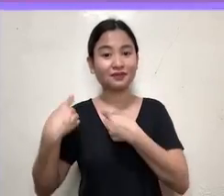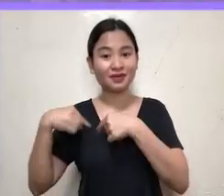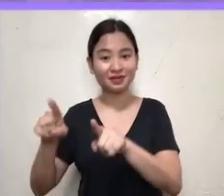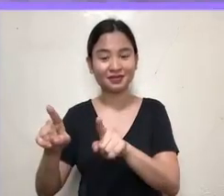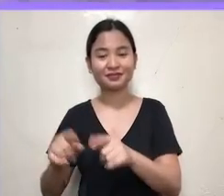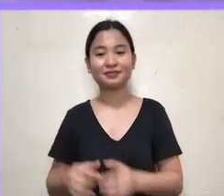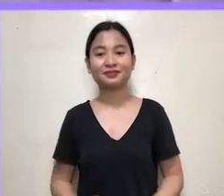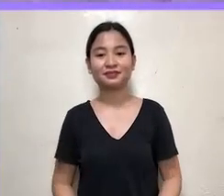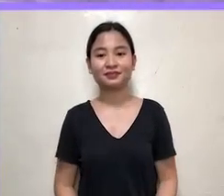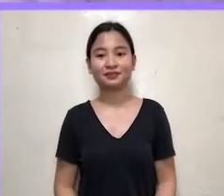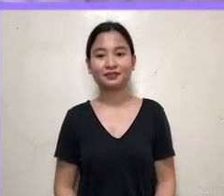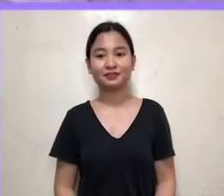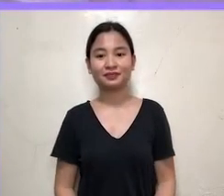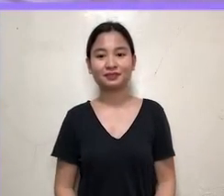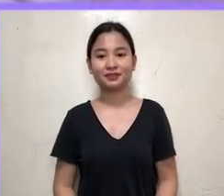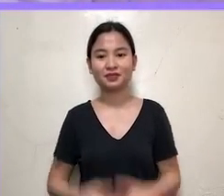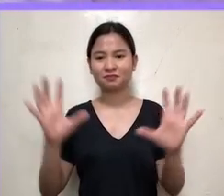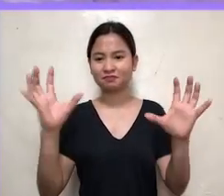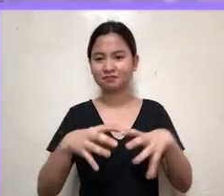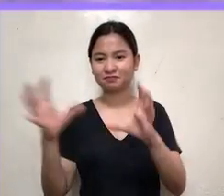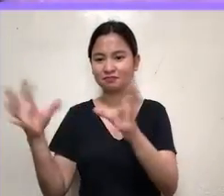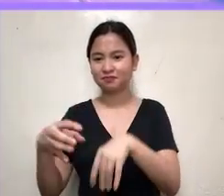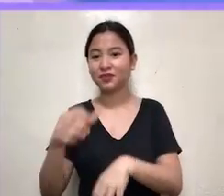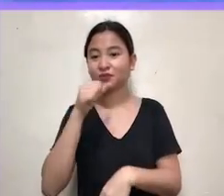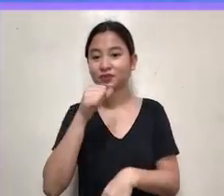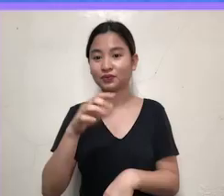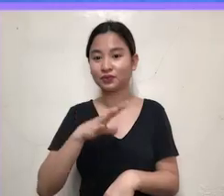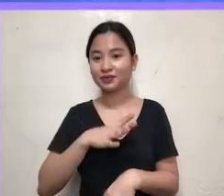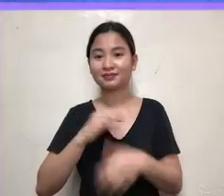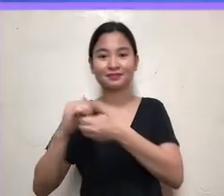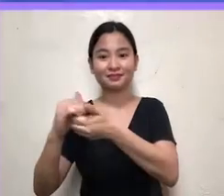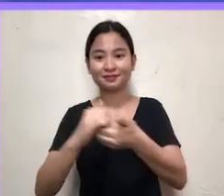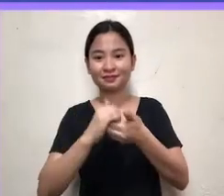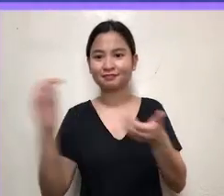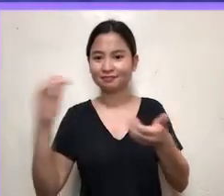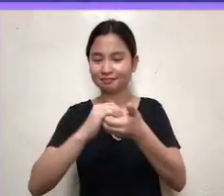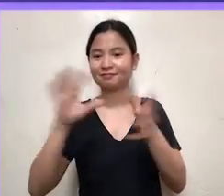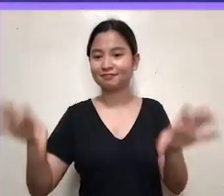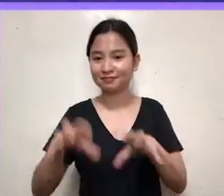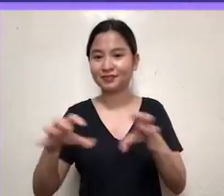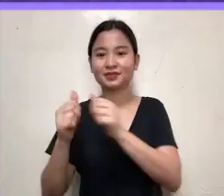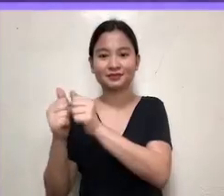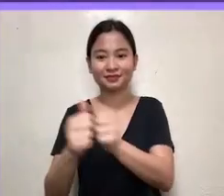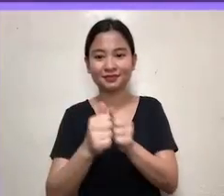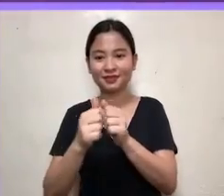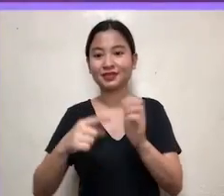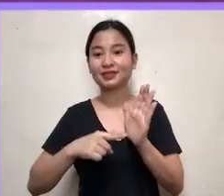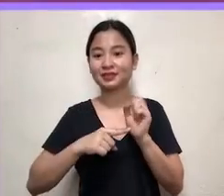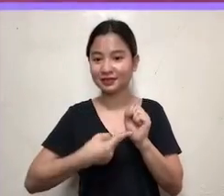Mula noon hanggang ngayon, ang sama-samang pagkilos ng mga kababaihan ay